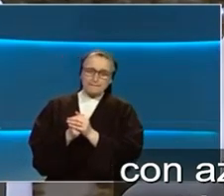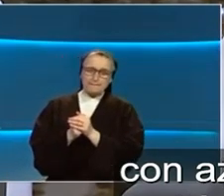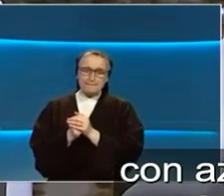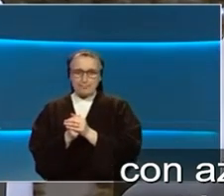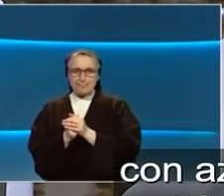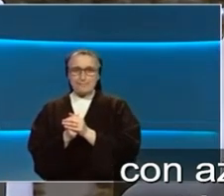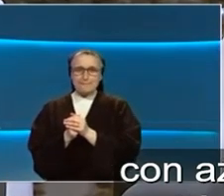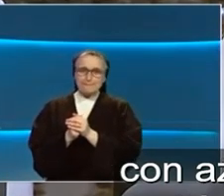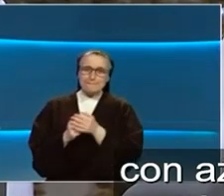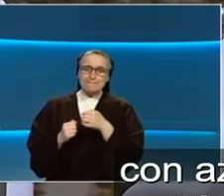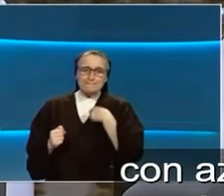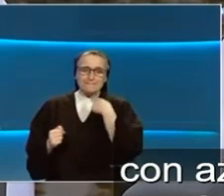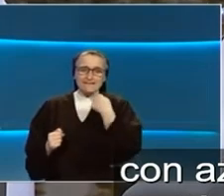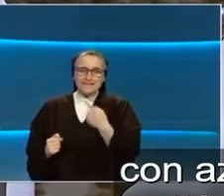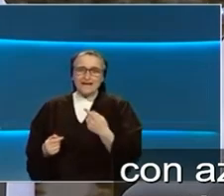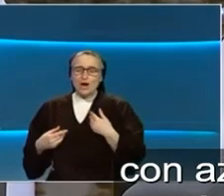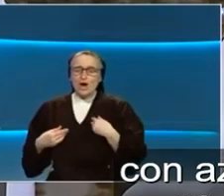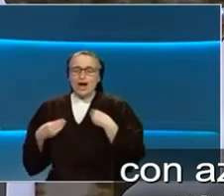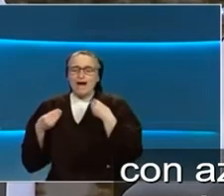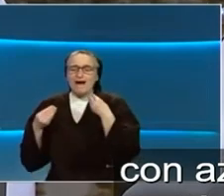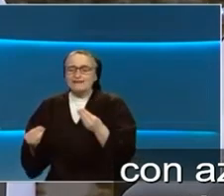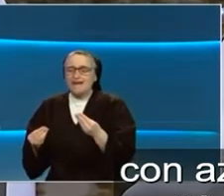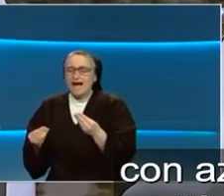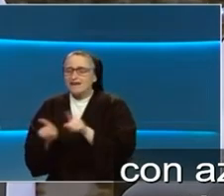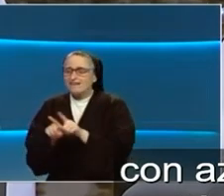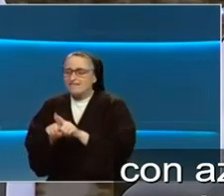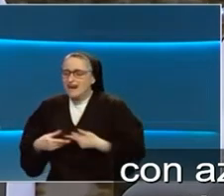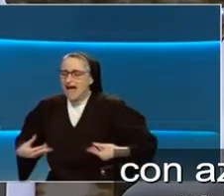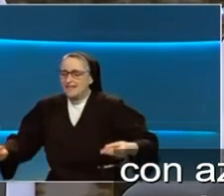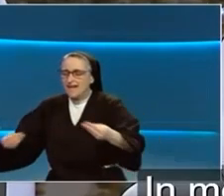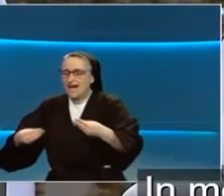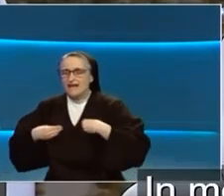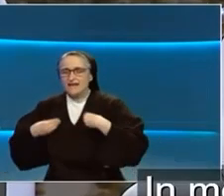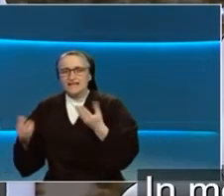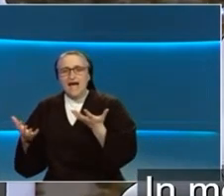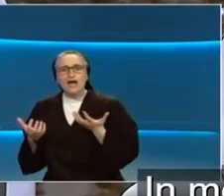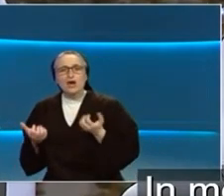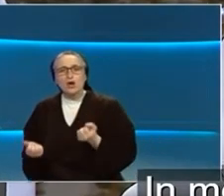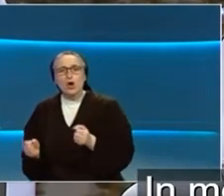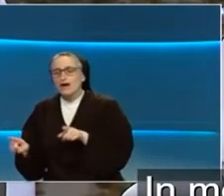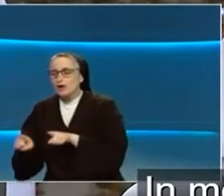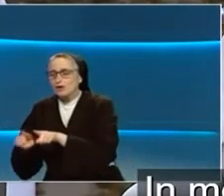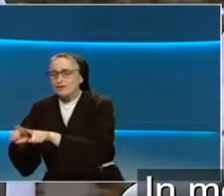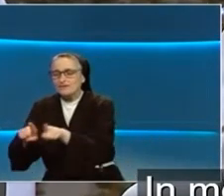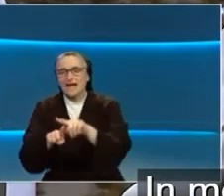무엇보다도 형제애와 사랑의 활동 속에 그분을 모십시다.